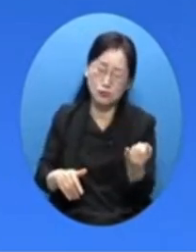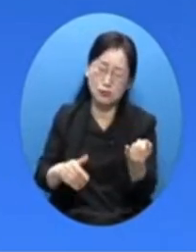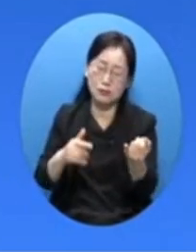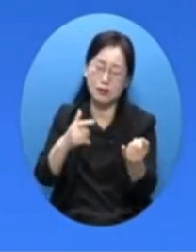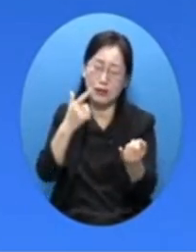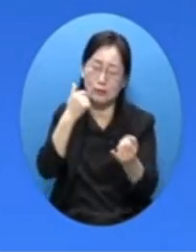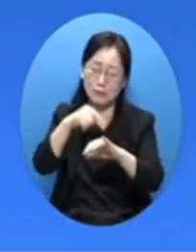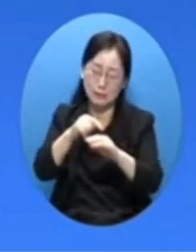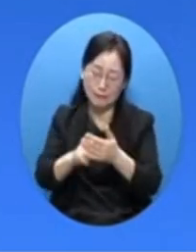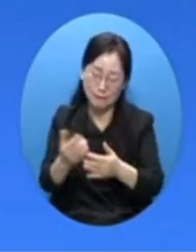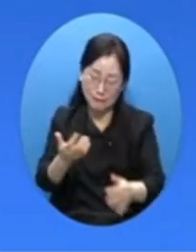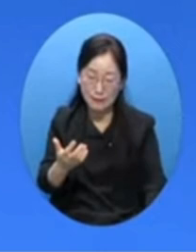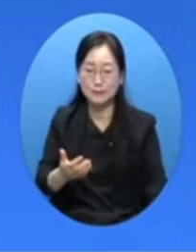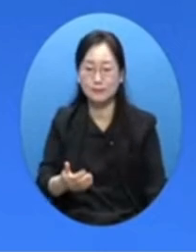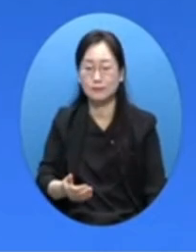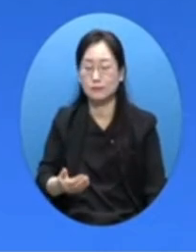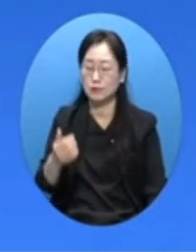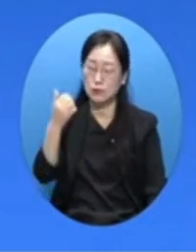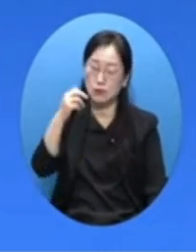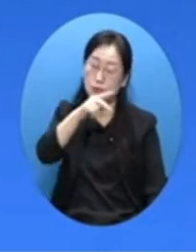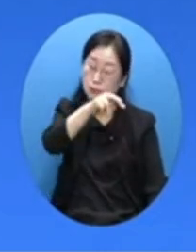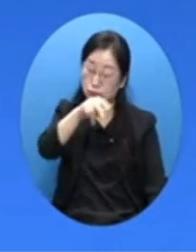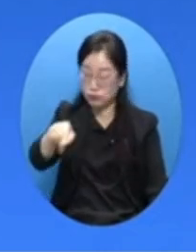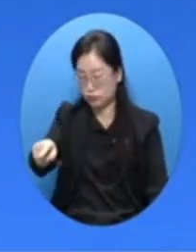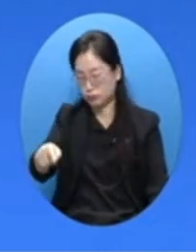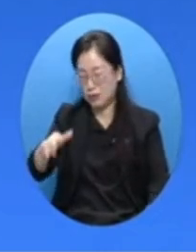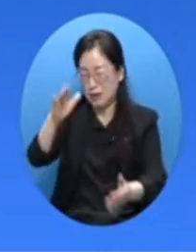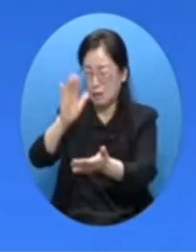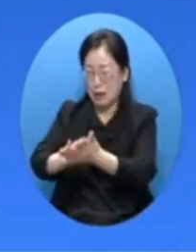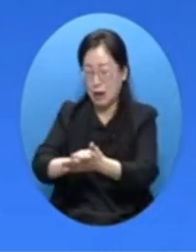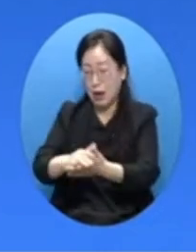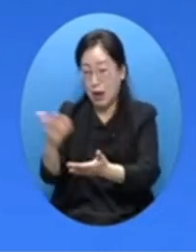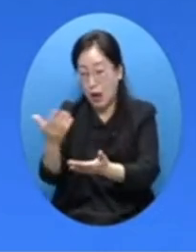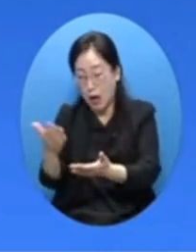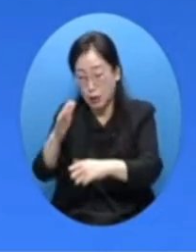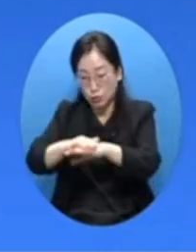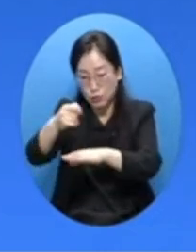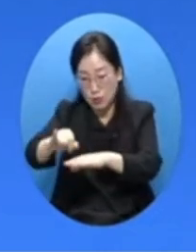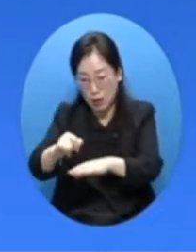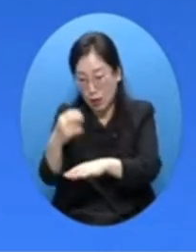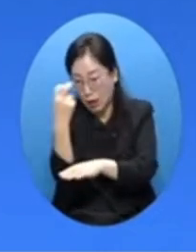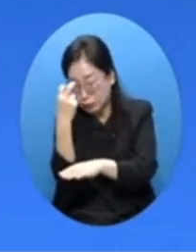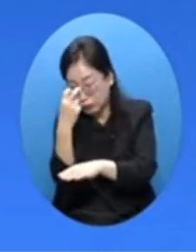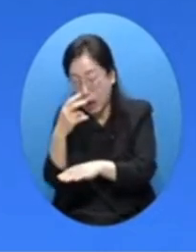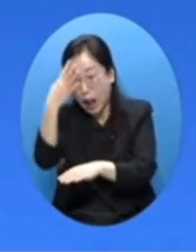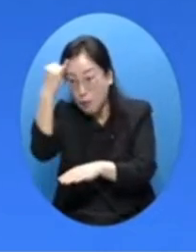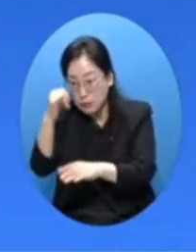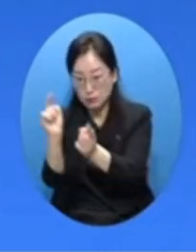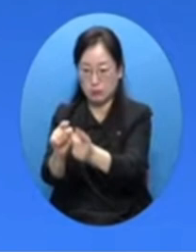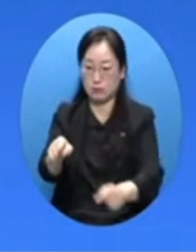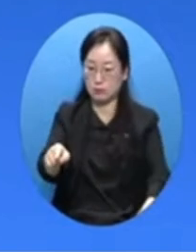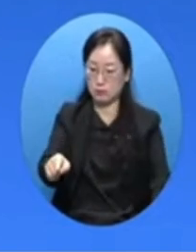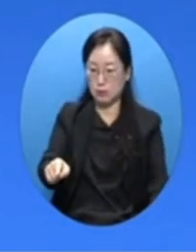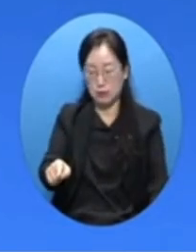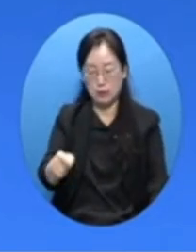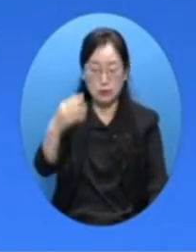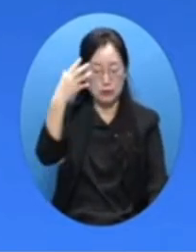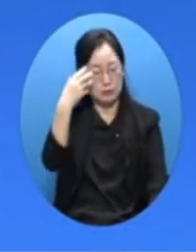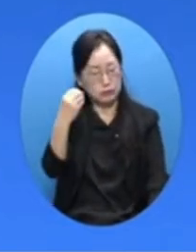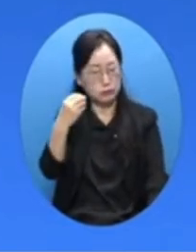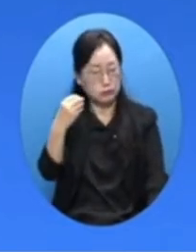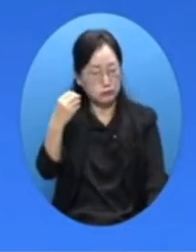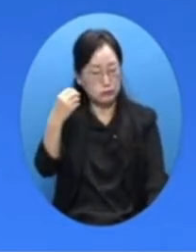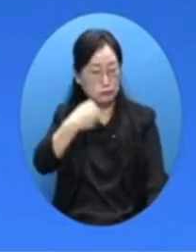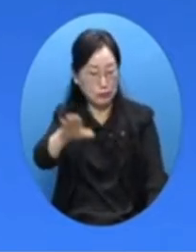어떻겠습니까? 열이 펄펄 나는 어린아이를 안고 울고 있는 가난한 할머니를 만나게 되었습니다. 자기 의사니까 그냥 지나갈 수 없어서